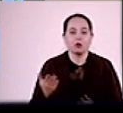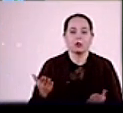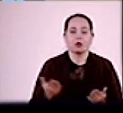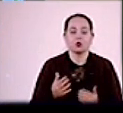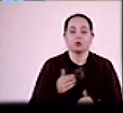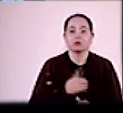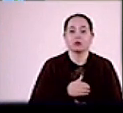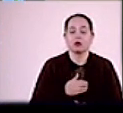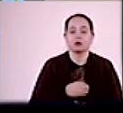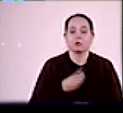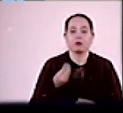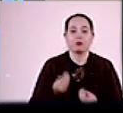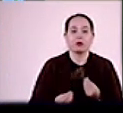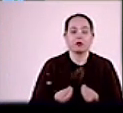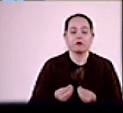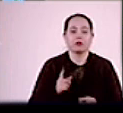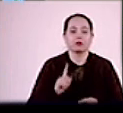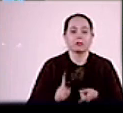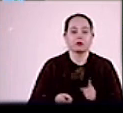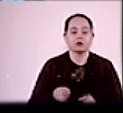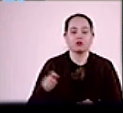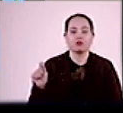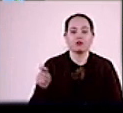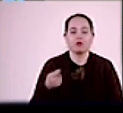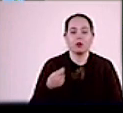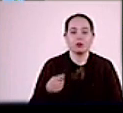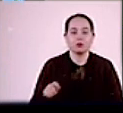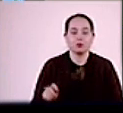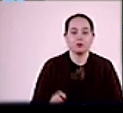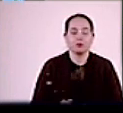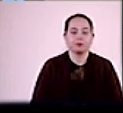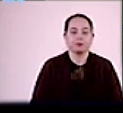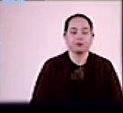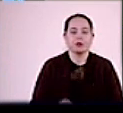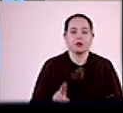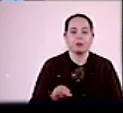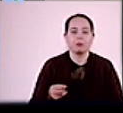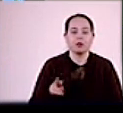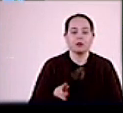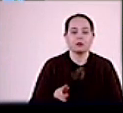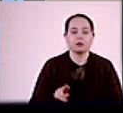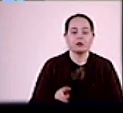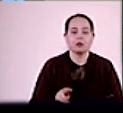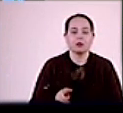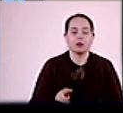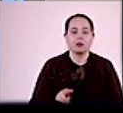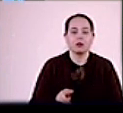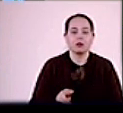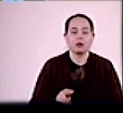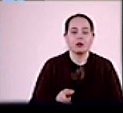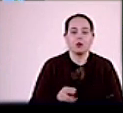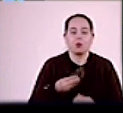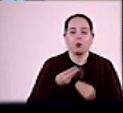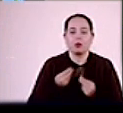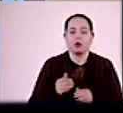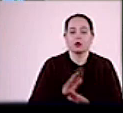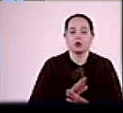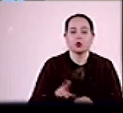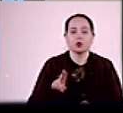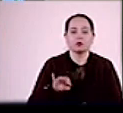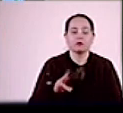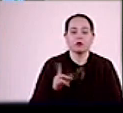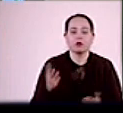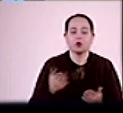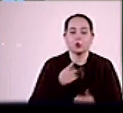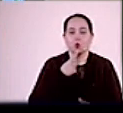которому захотелось поиграть в настоящую войну. Петя умиляет не только Денисова, который любит